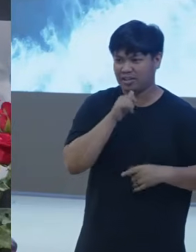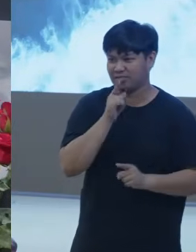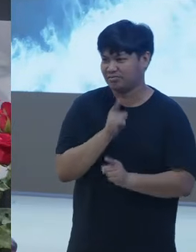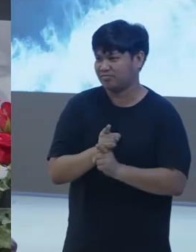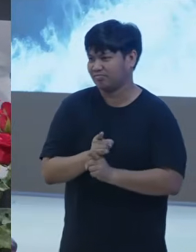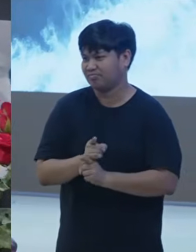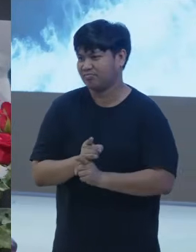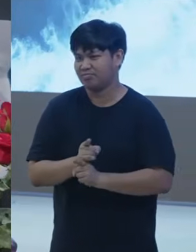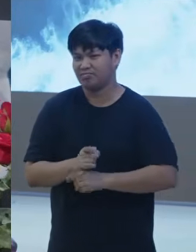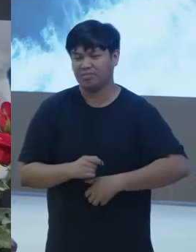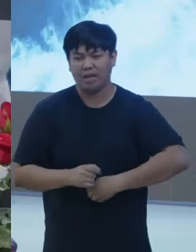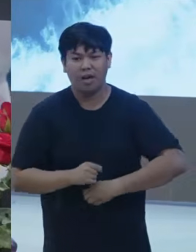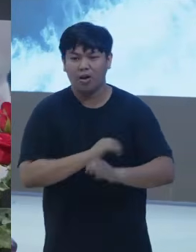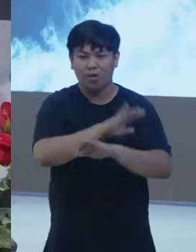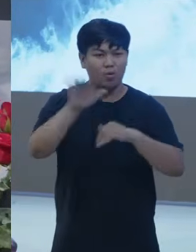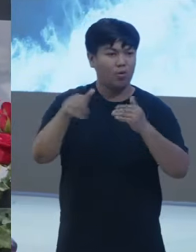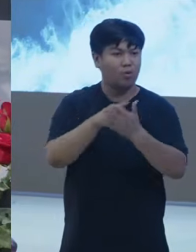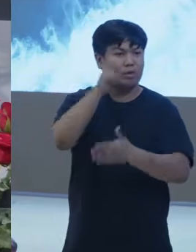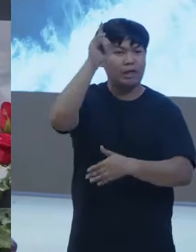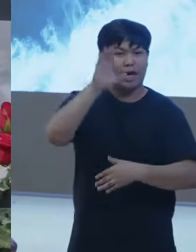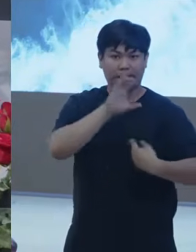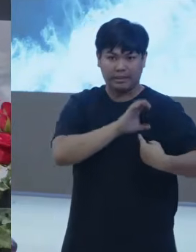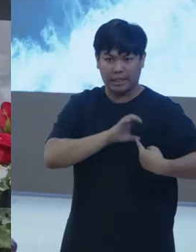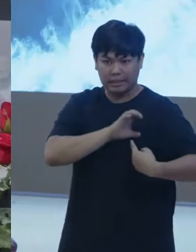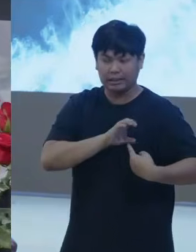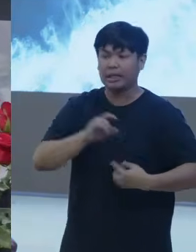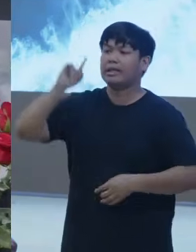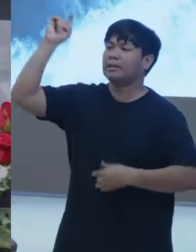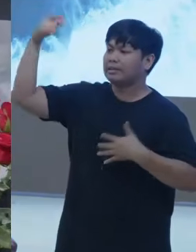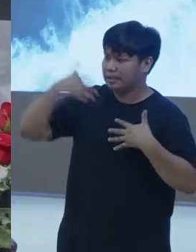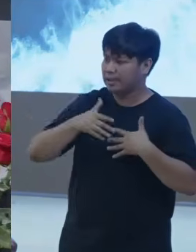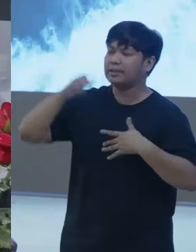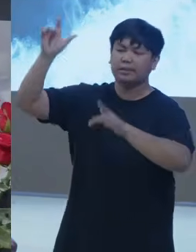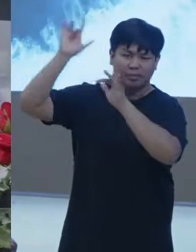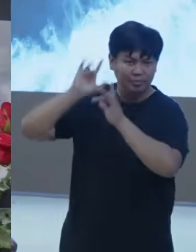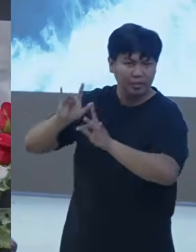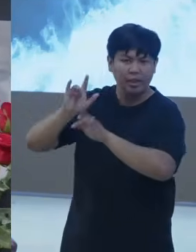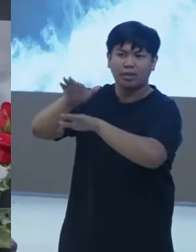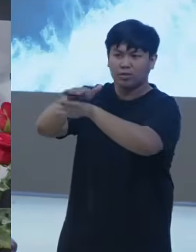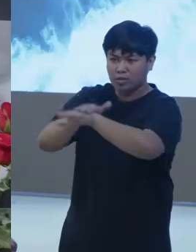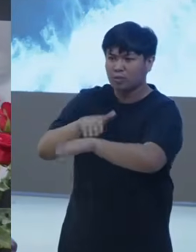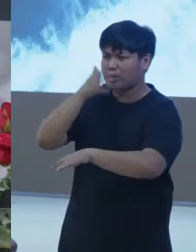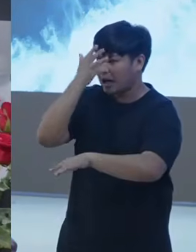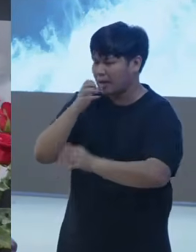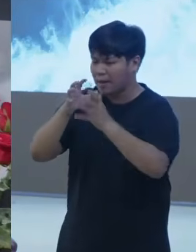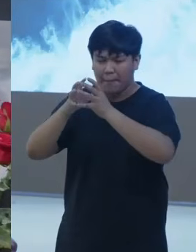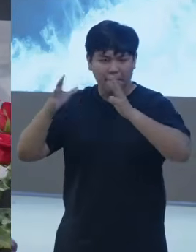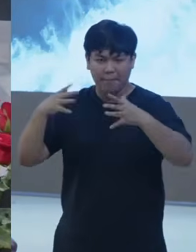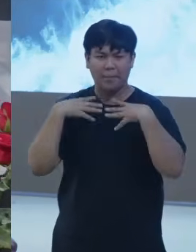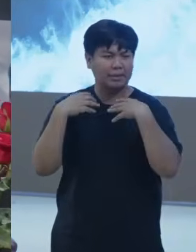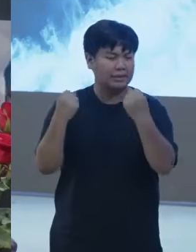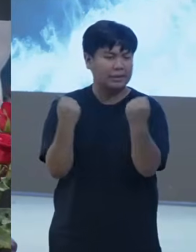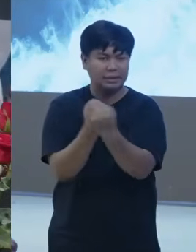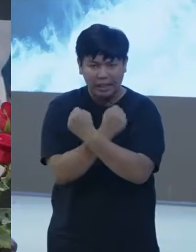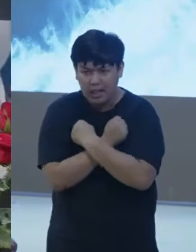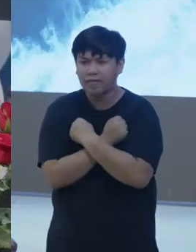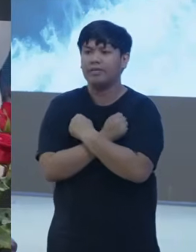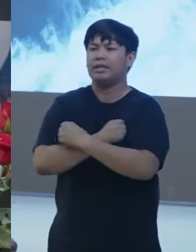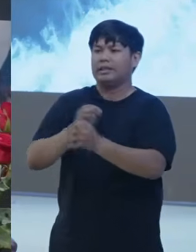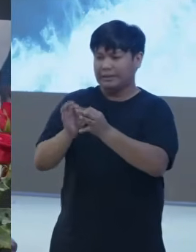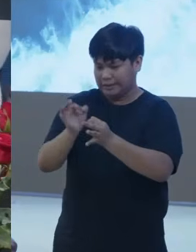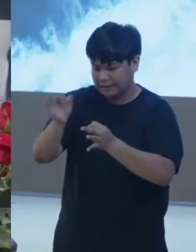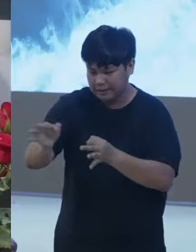features ng Diyos, yung lahat ng katangian ng Panginoon, gracious, merciful, slow to anger, abounding in steadfast love, relenting